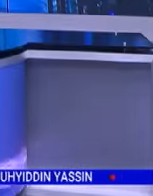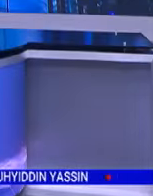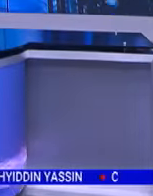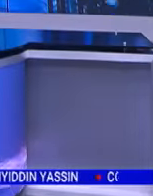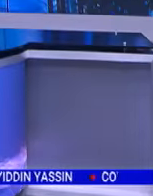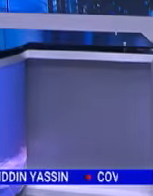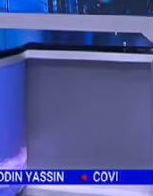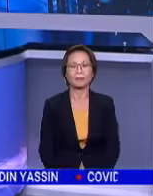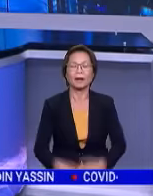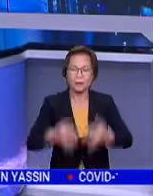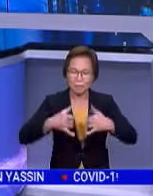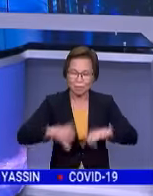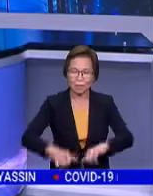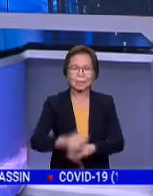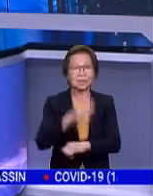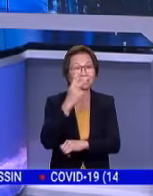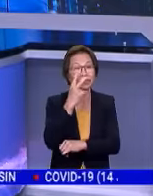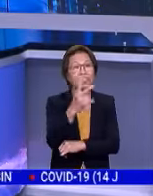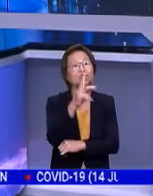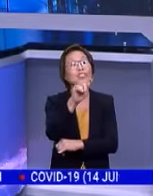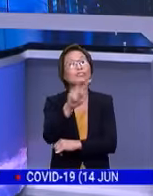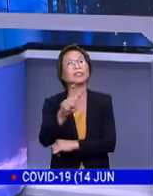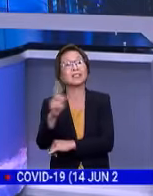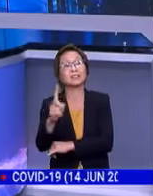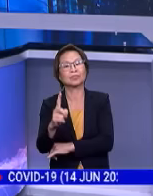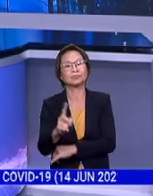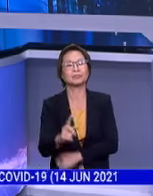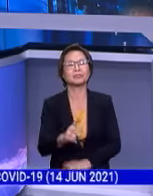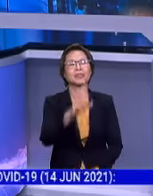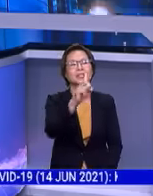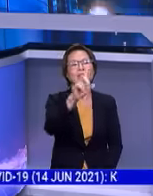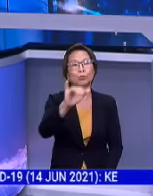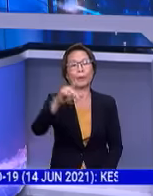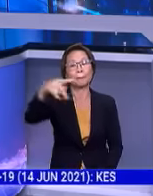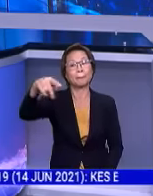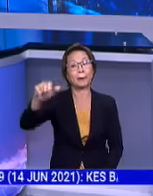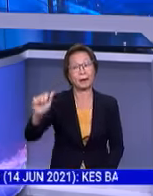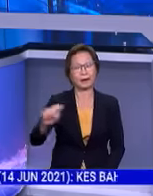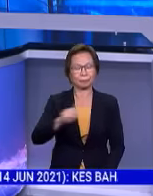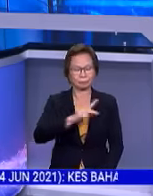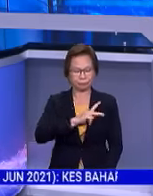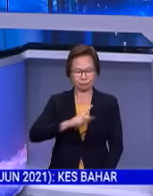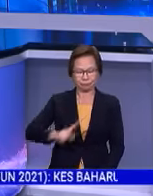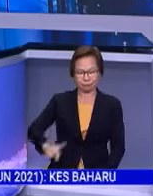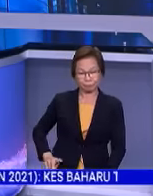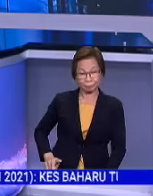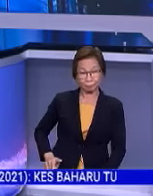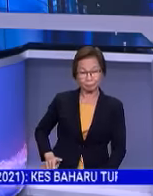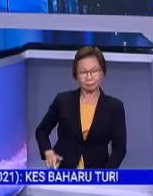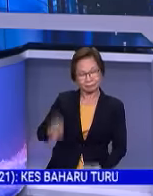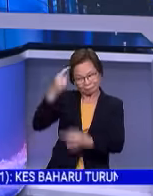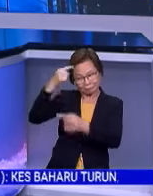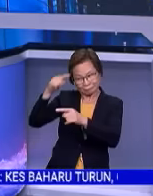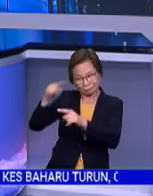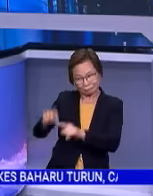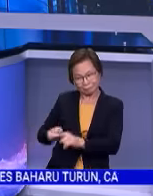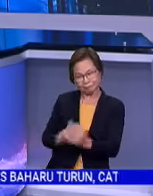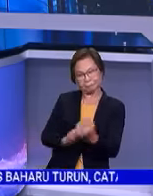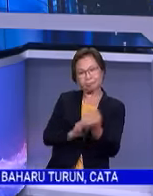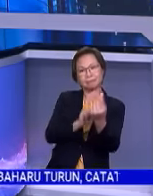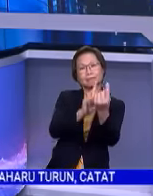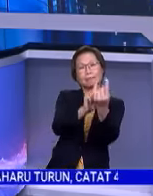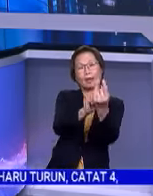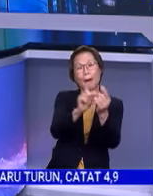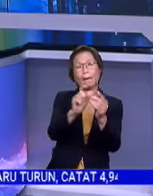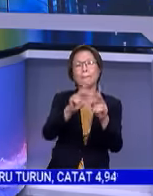Anda masih bersama Berita Perdana. Yang di-Pertuan Agong Al Sultan Abdullah Riayatuddin Al Mustafa Billah Shah berkenan menerima menghadap